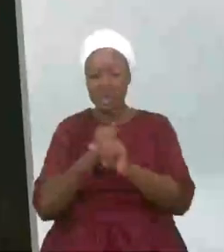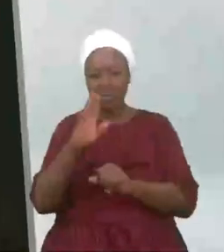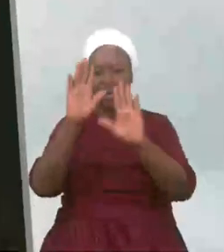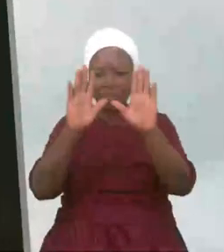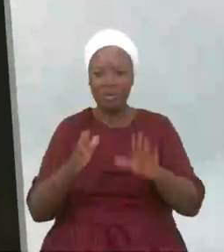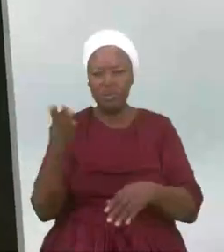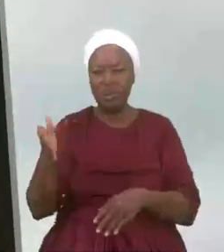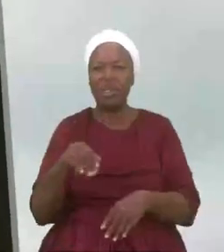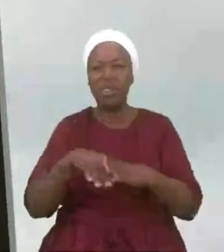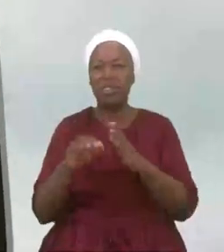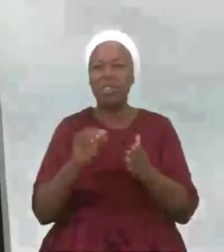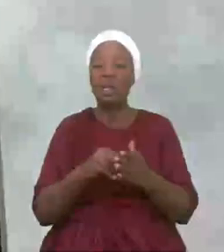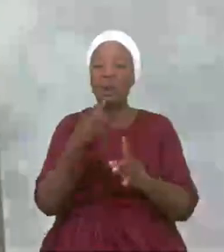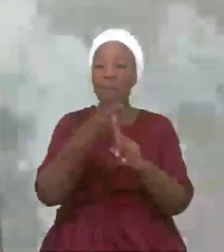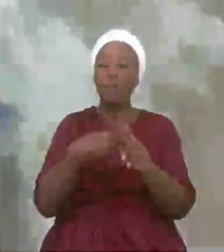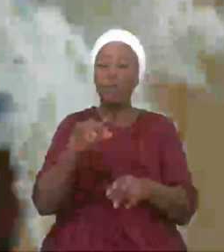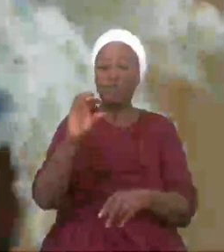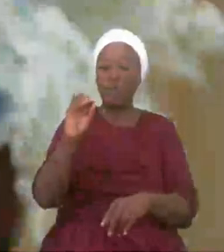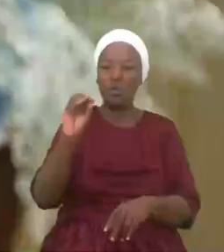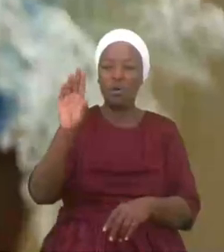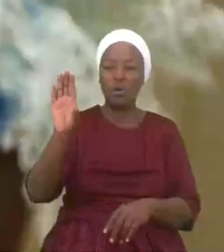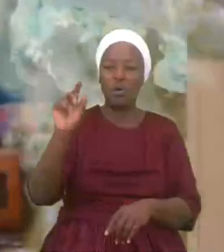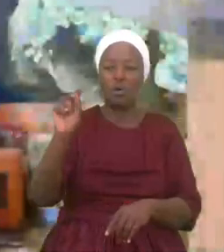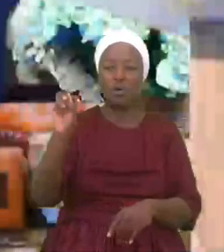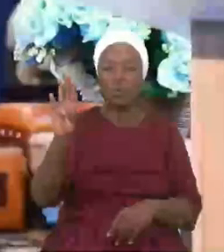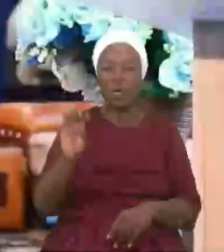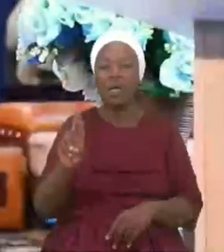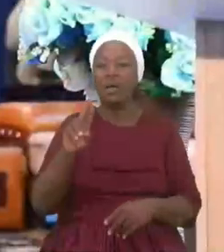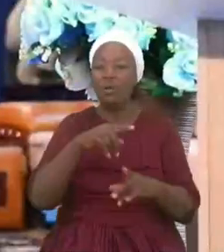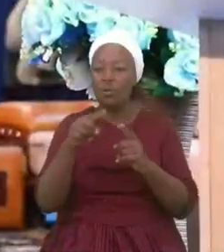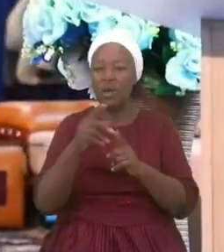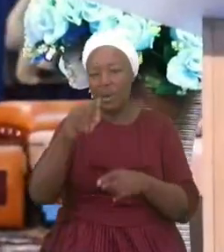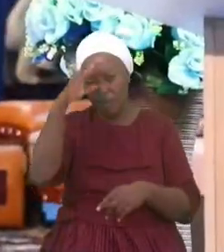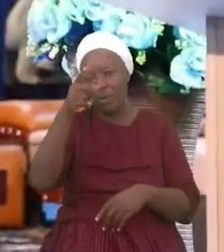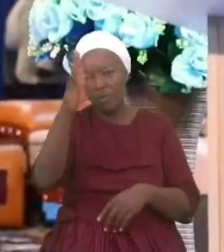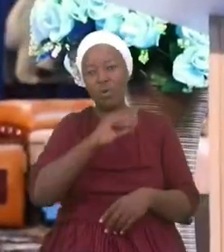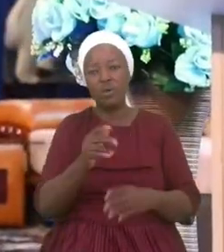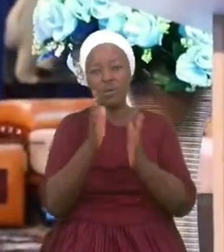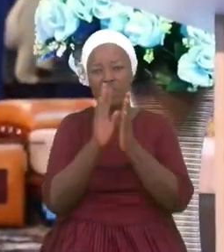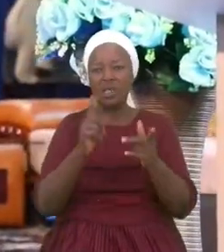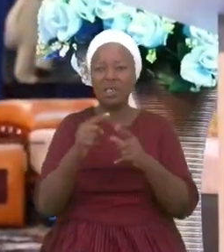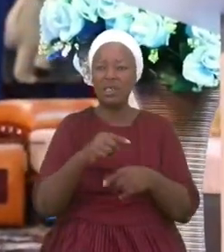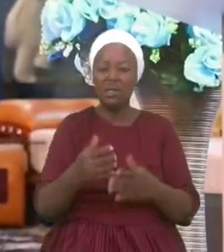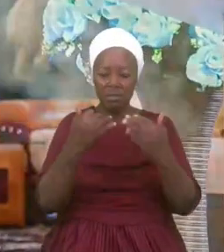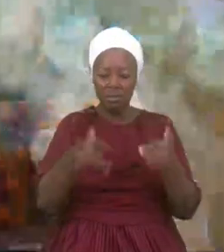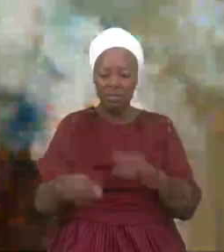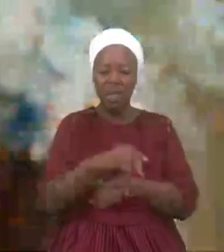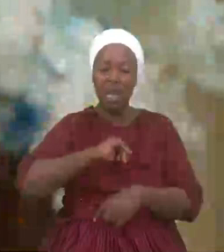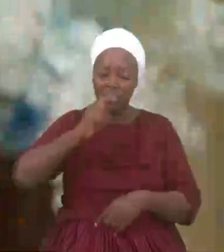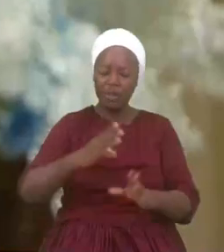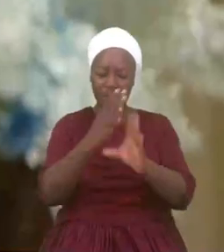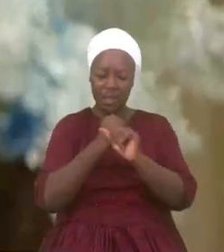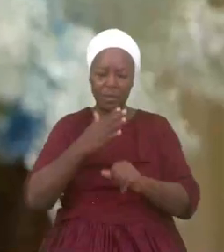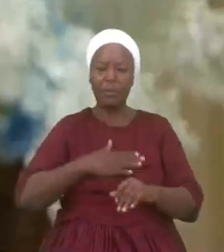va recevoir ton miracle là-bas je suis allé en octobre lorsque l'homme de Dieu priait